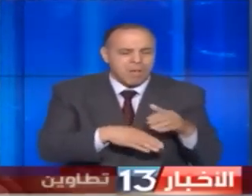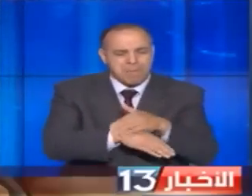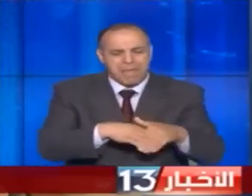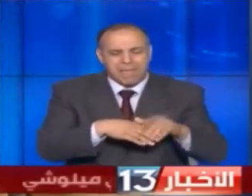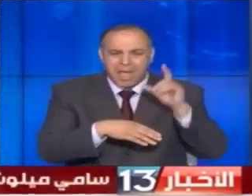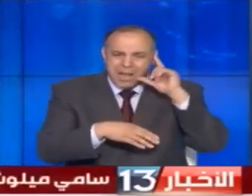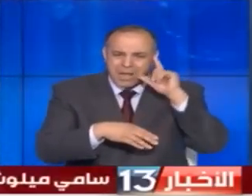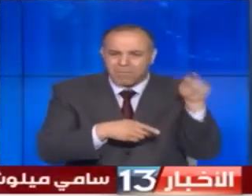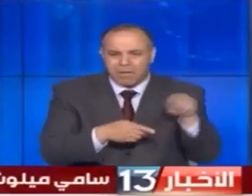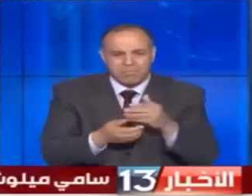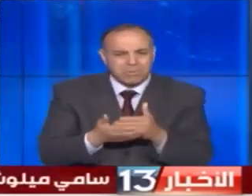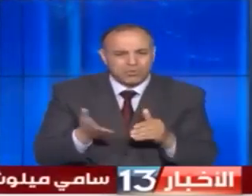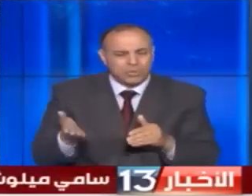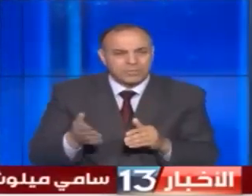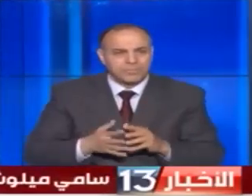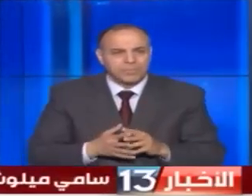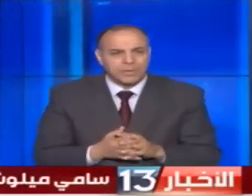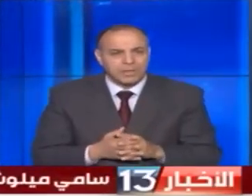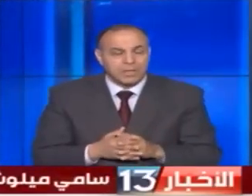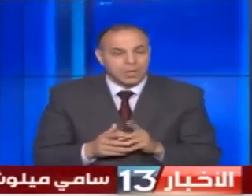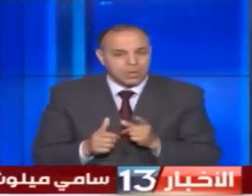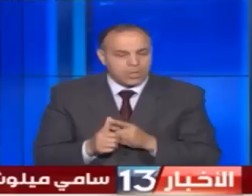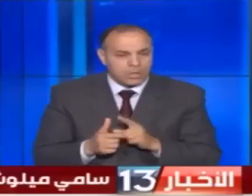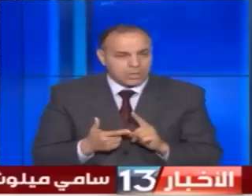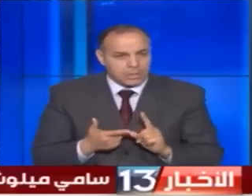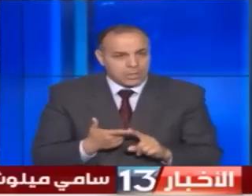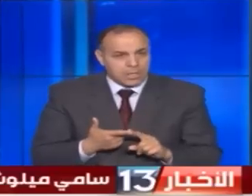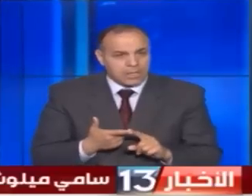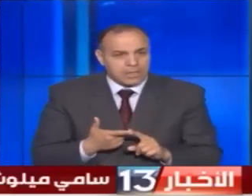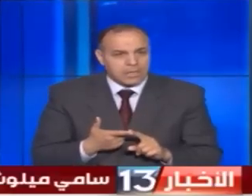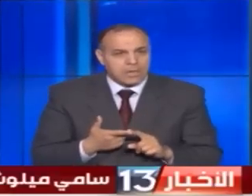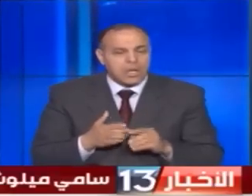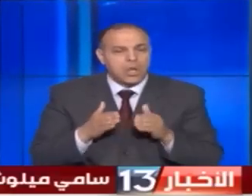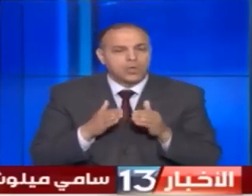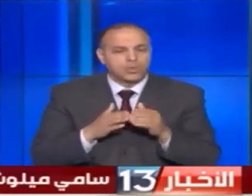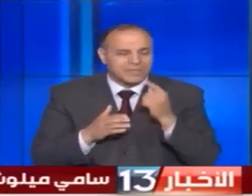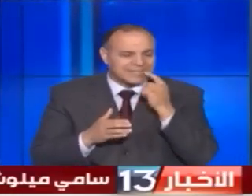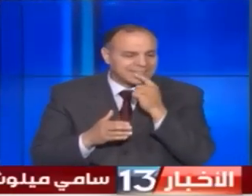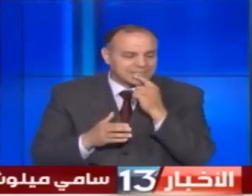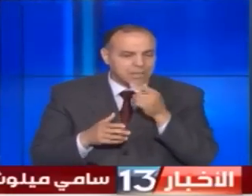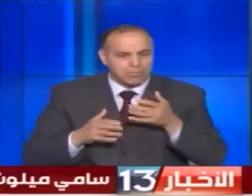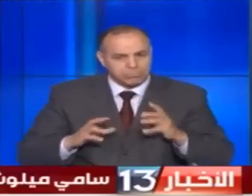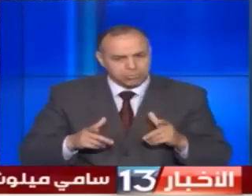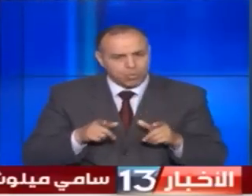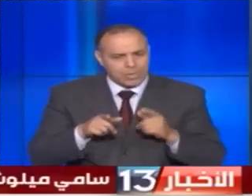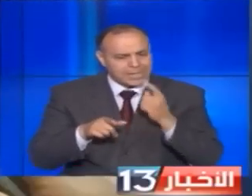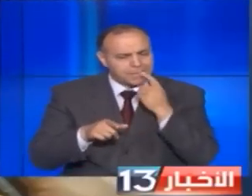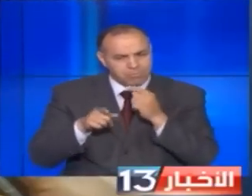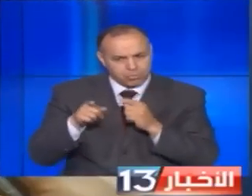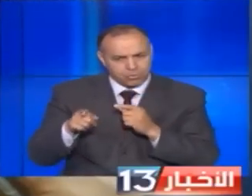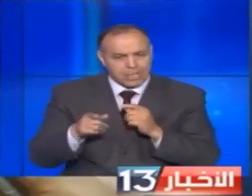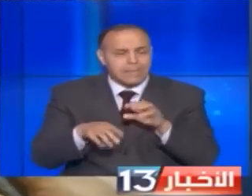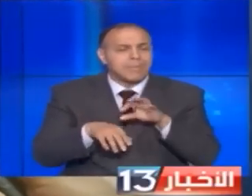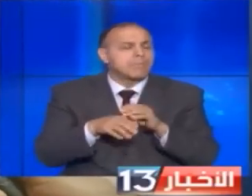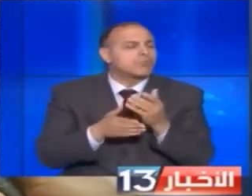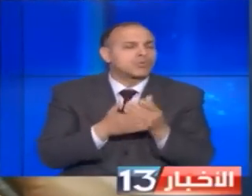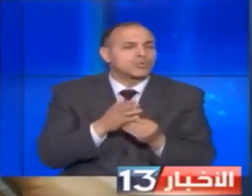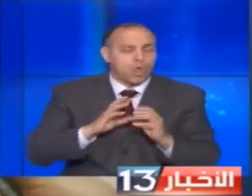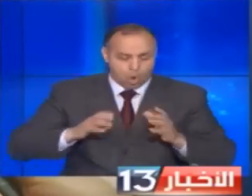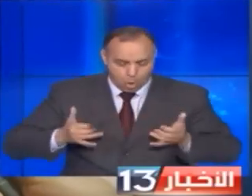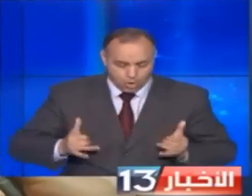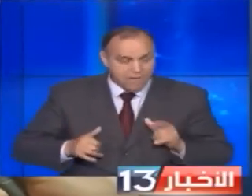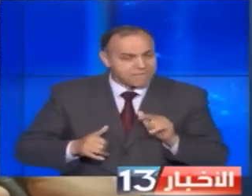جميعا لجهه في المستشفى هذه الحاجه لولا وان طالب وكذلك يعني كرسي موجوده طبيب الاسنان ما مش موجود